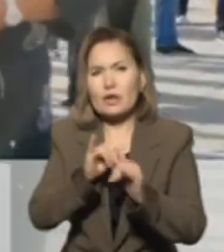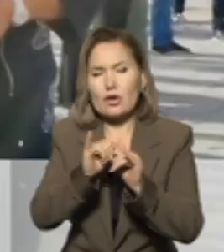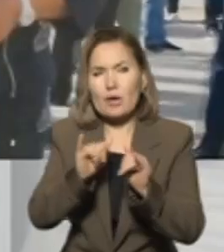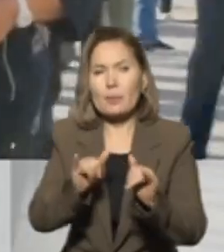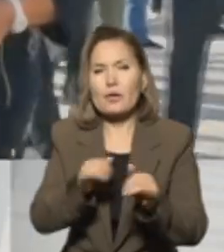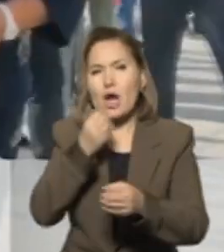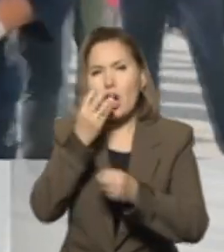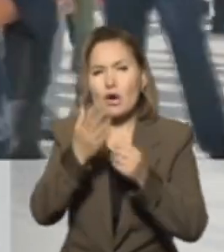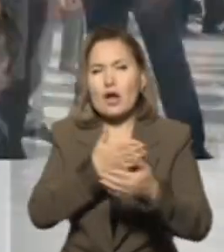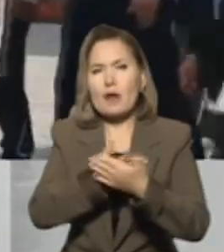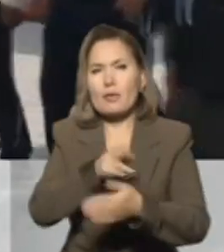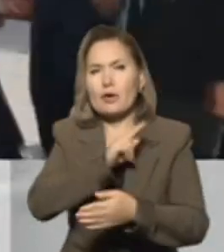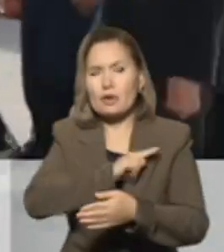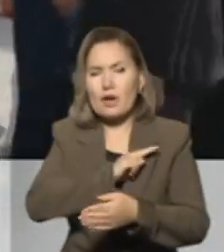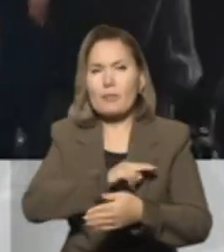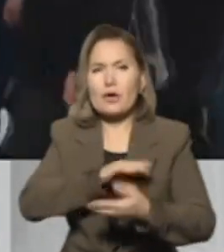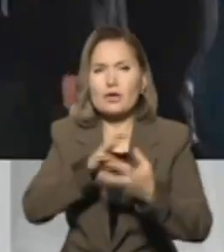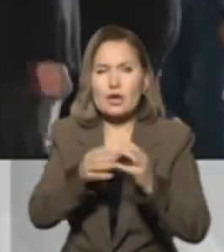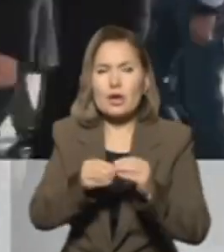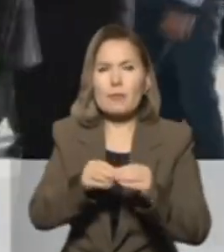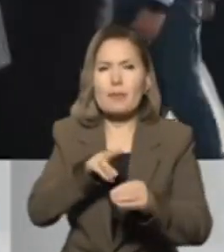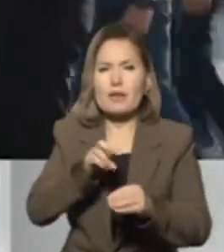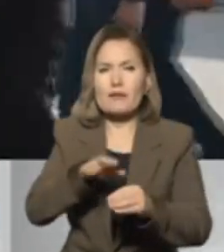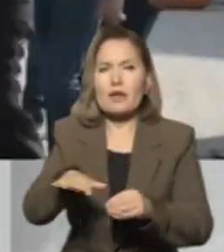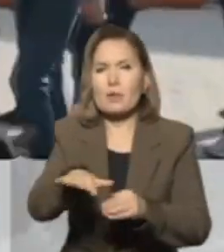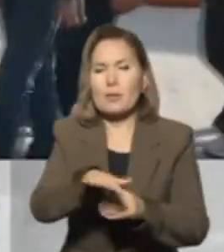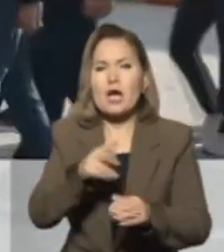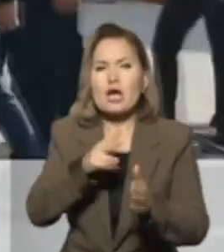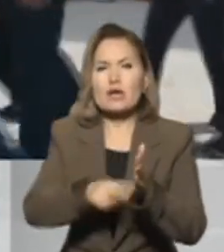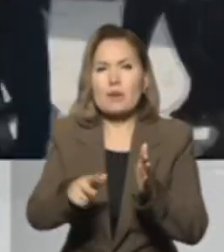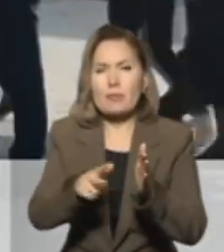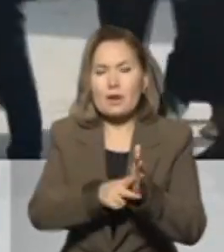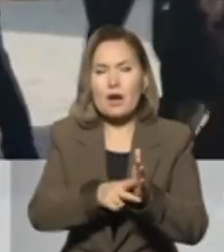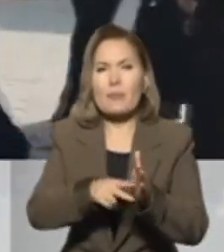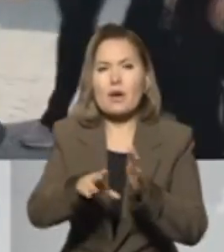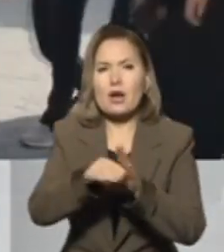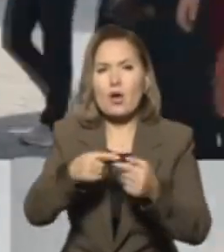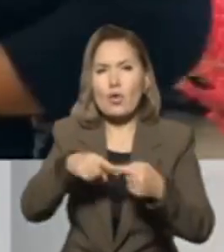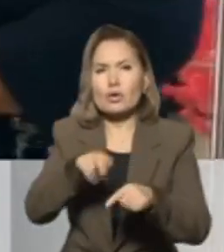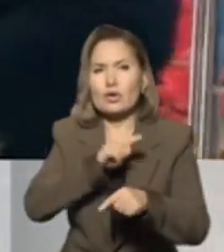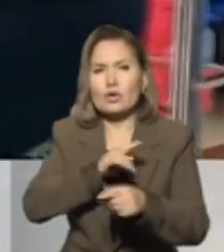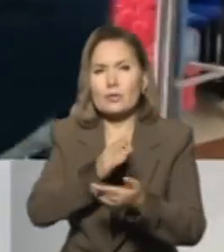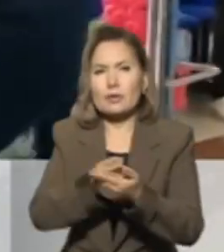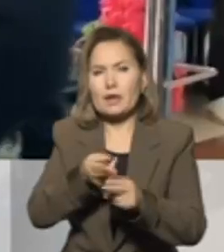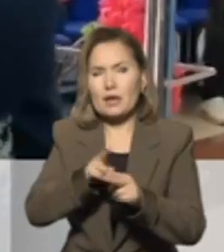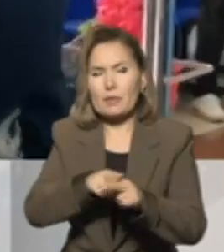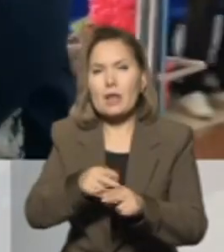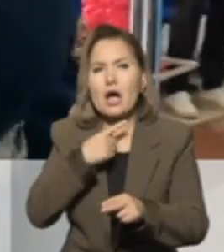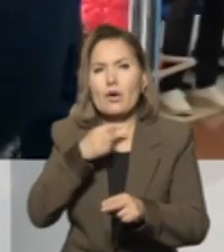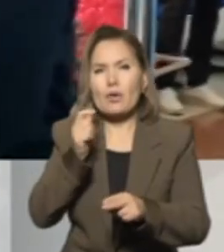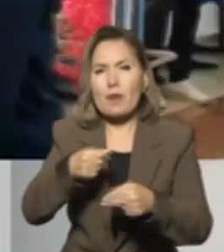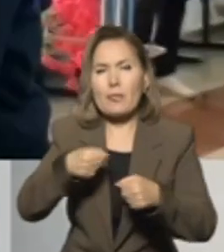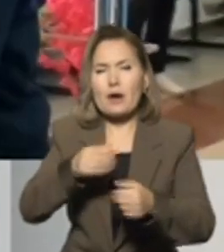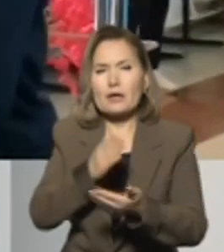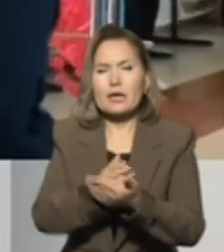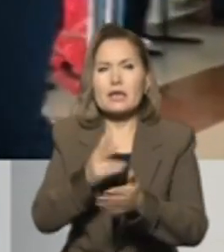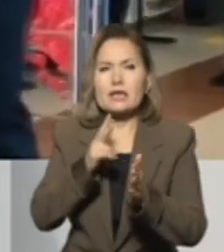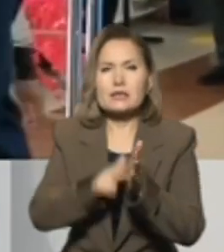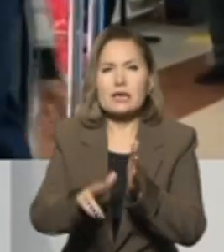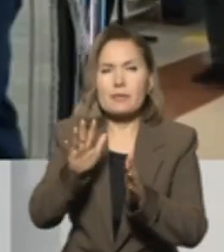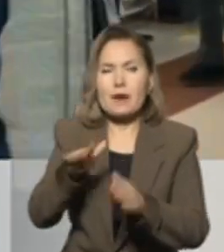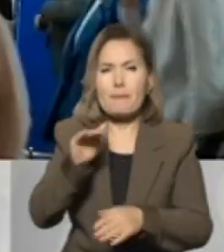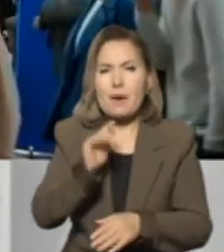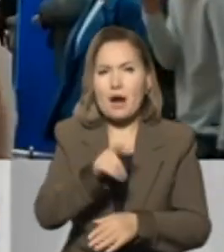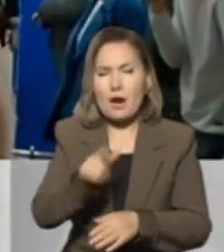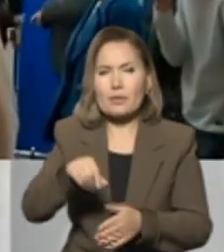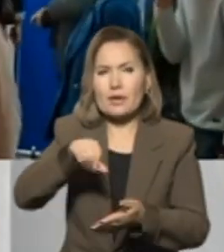гүлденуіне қосқан үлесіміз дейді. Жалпы Панфилов ауданында 78 референдум учаскесі жұмыс істеп тұрса, дауыс беру құқығына ие 85